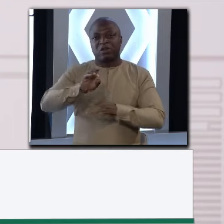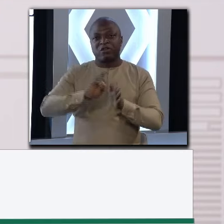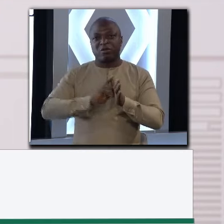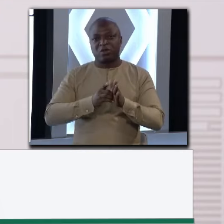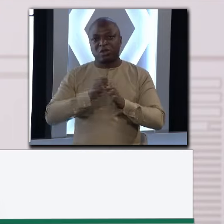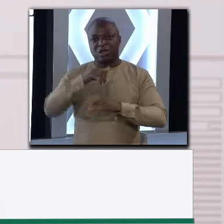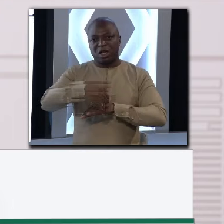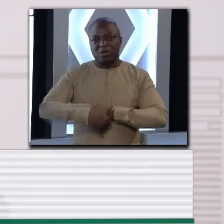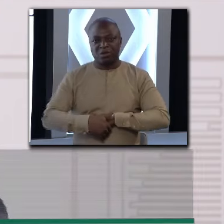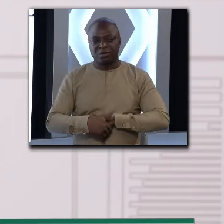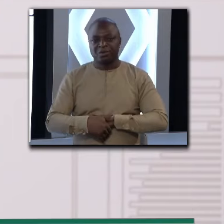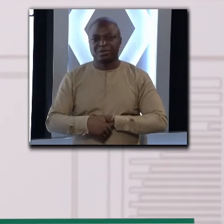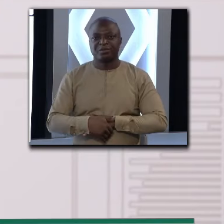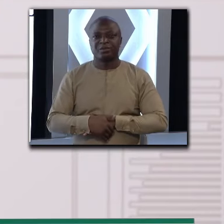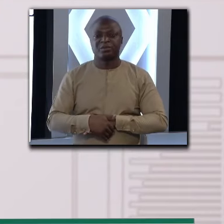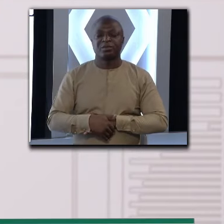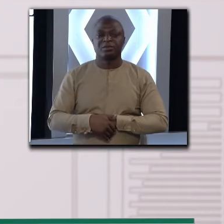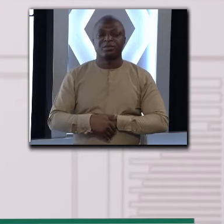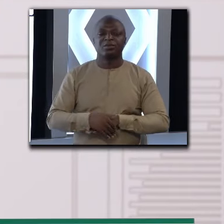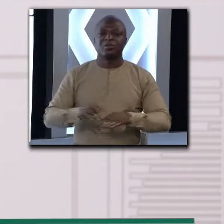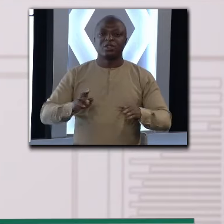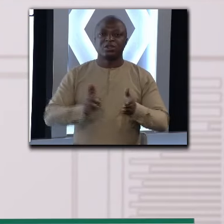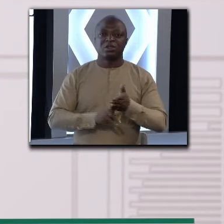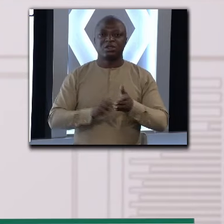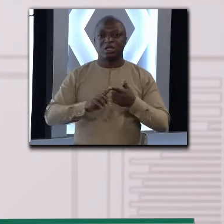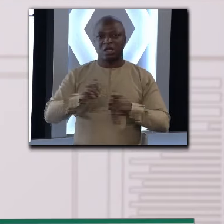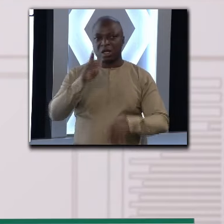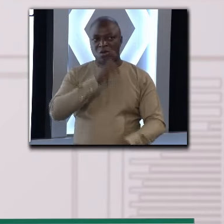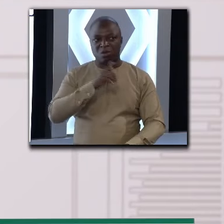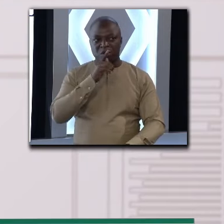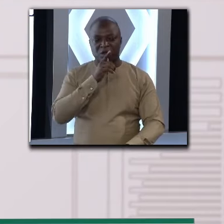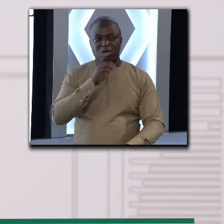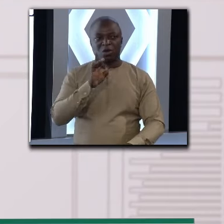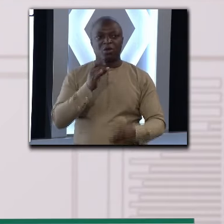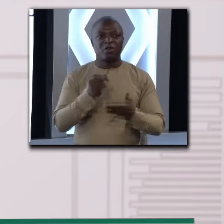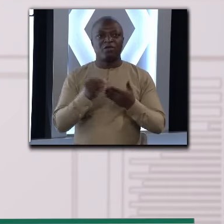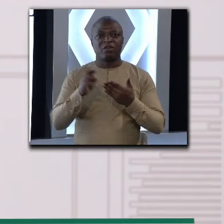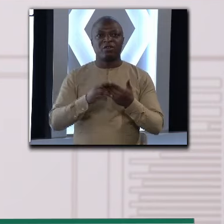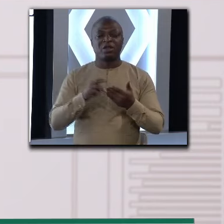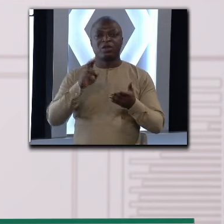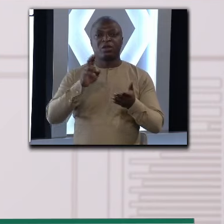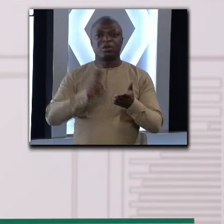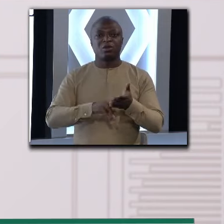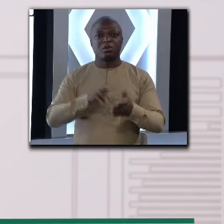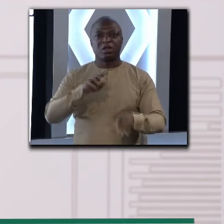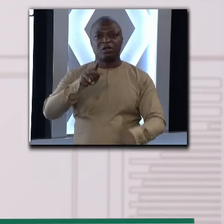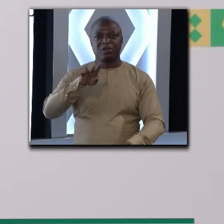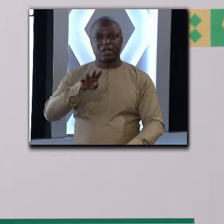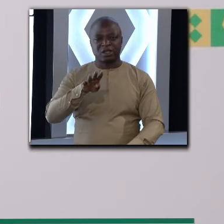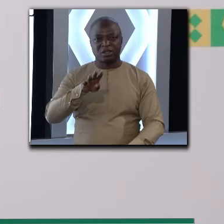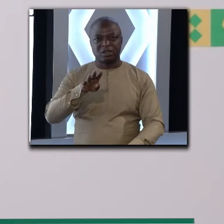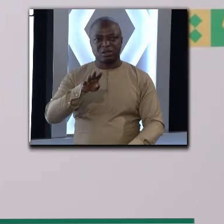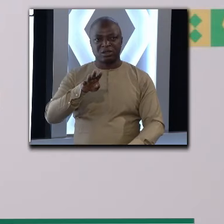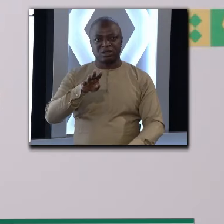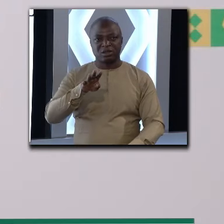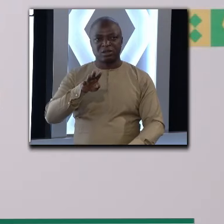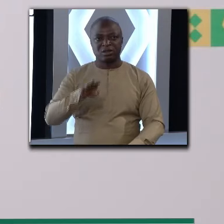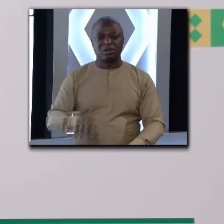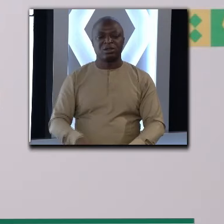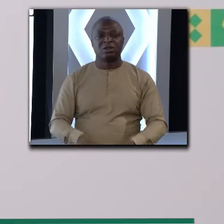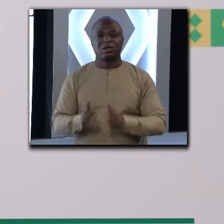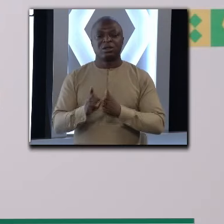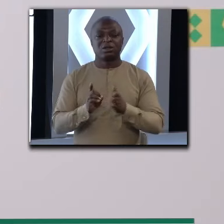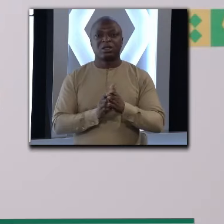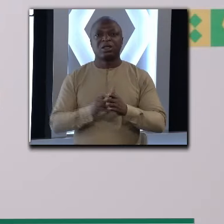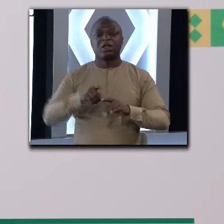23h59. Faite à Lomé le 8 février 2024.